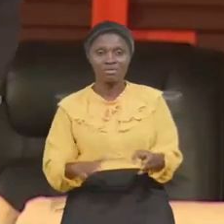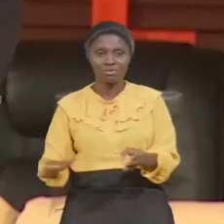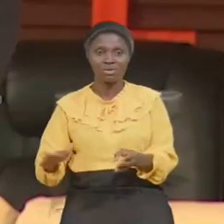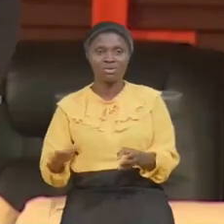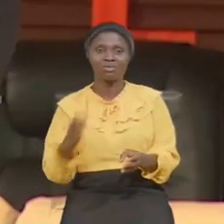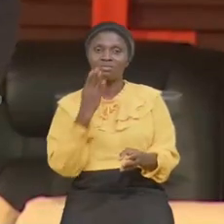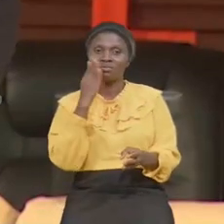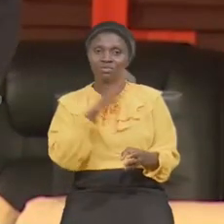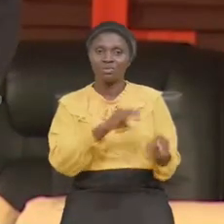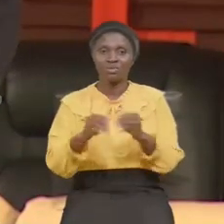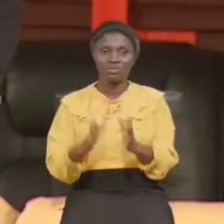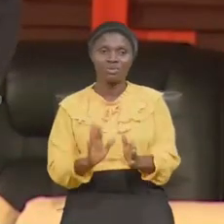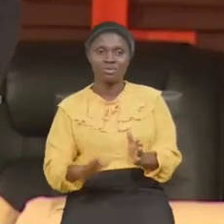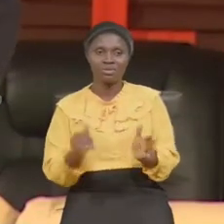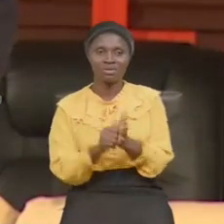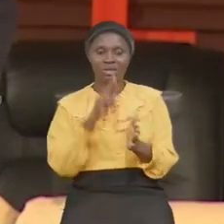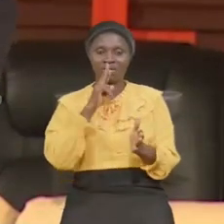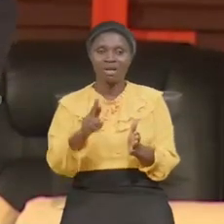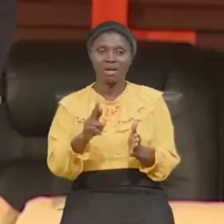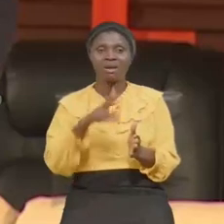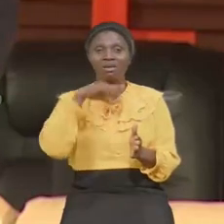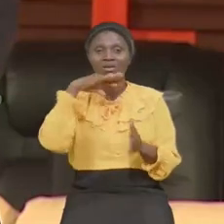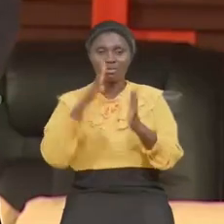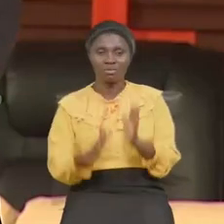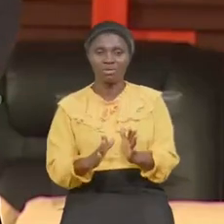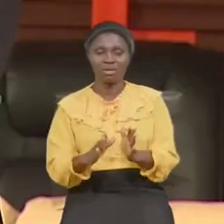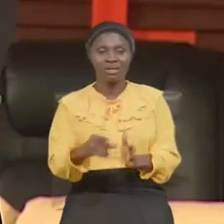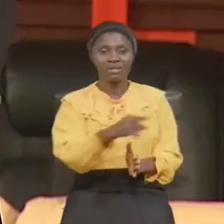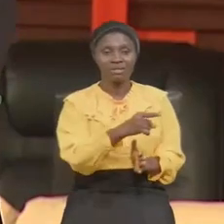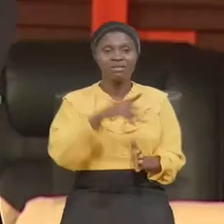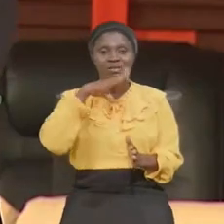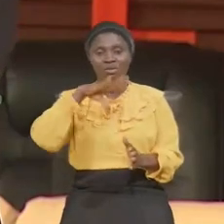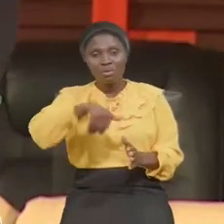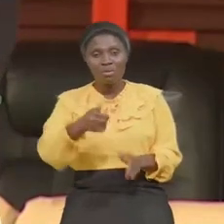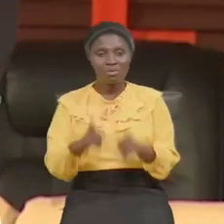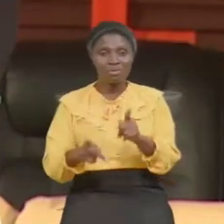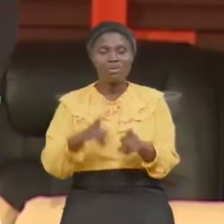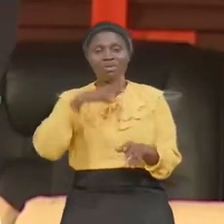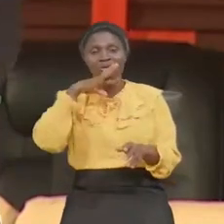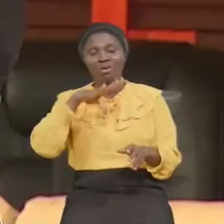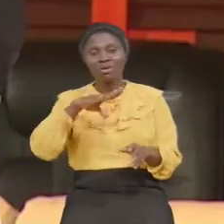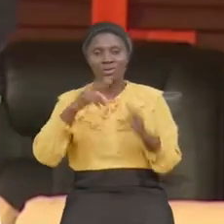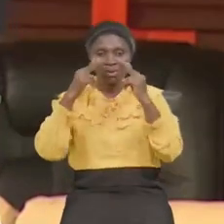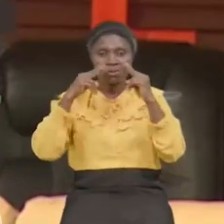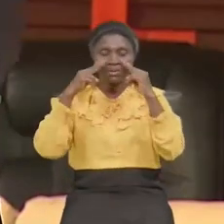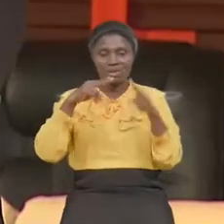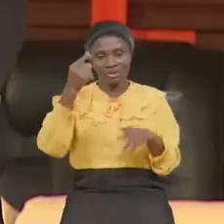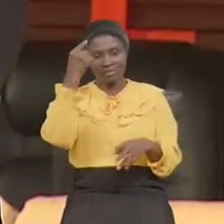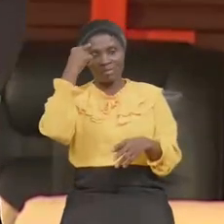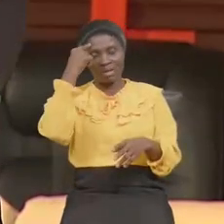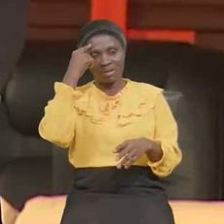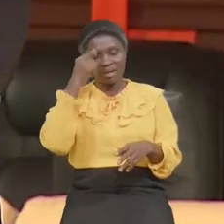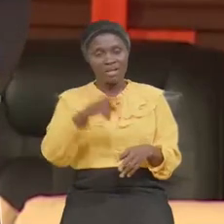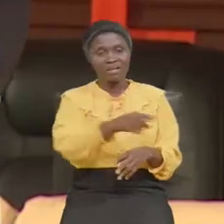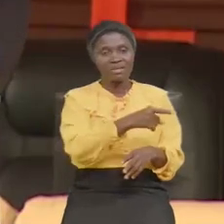Non seulement qu'ils sont corrompus, ils corrompent les autres. Ils corrompent les pensées innocentes. Ils corrompent ceux